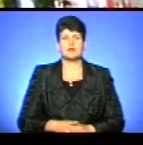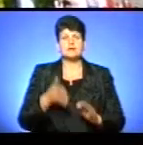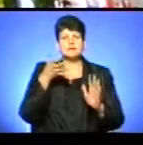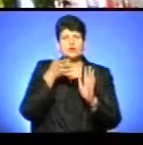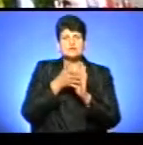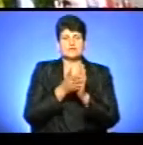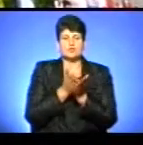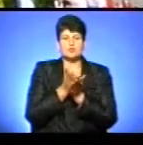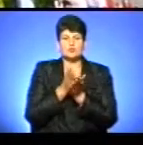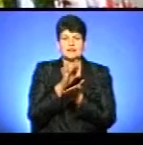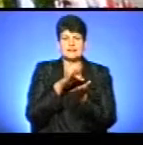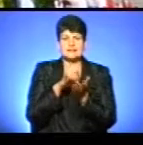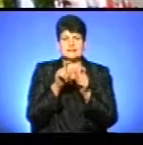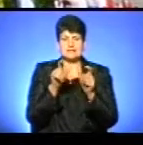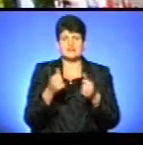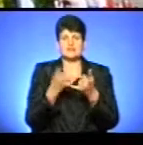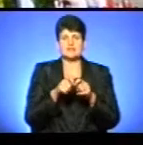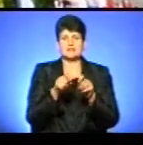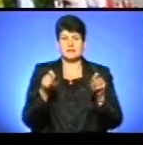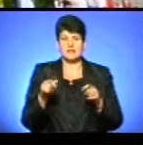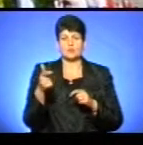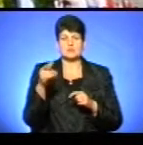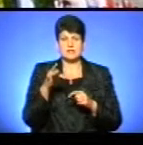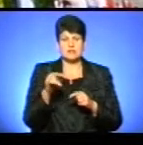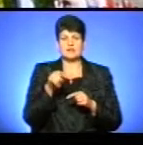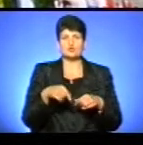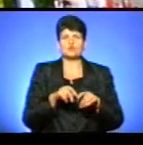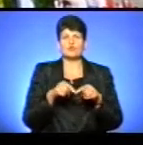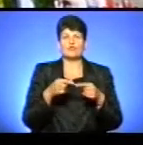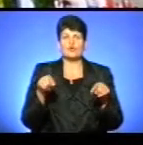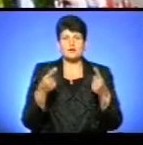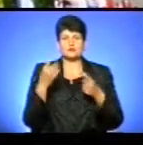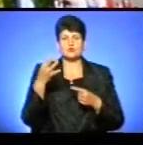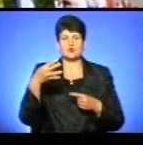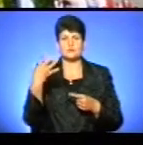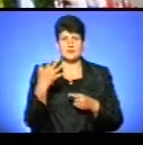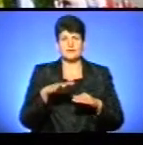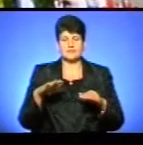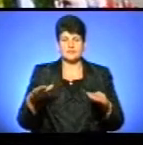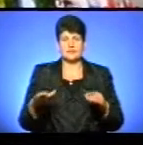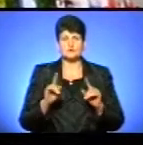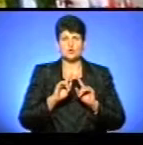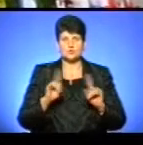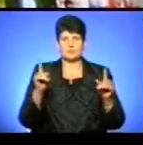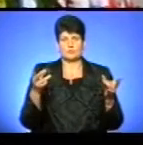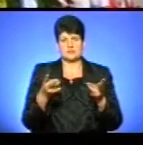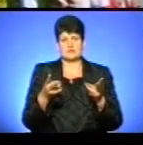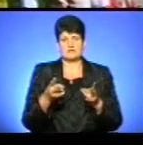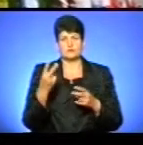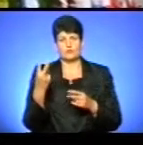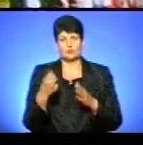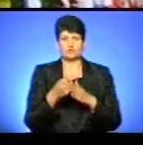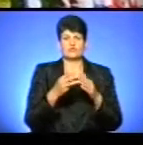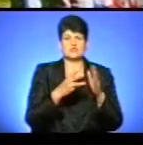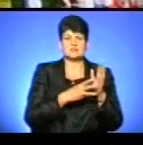Інклюзивно-ресурсний центр сьогодні відкрили у Гусятині. Його створили для 45 дітей з особливими освітніми потребами віком від 2 до 18 років, які